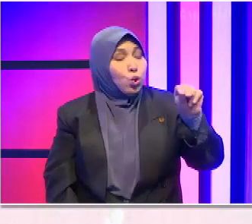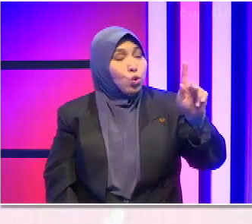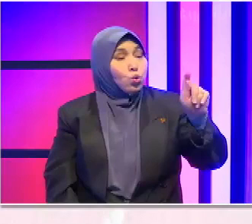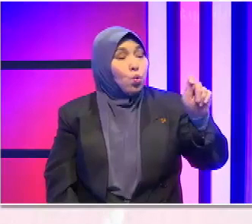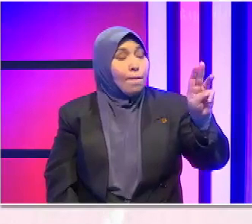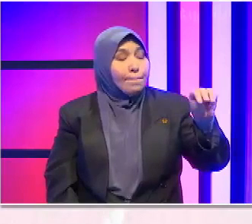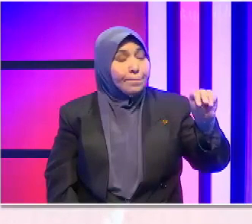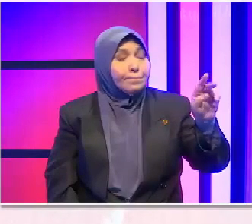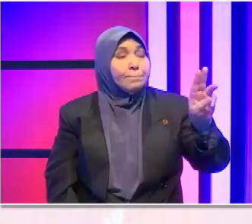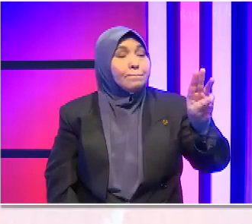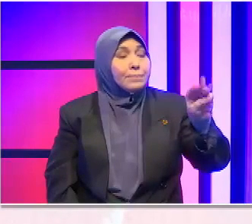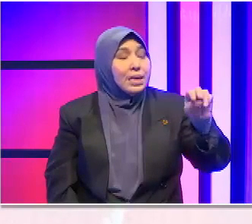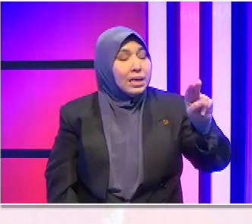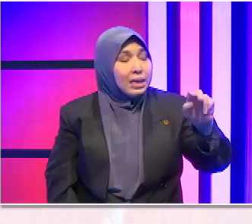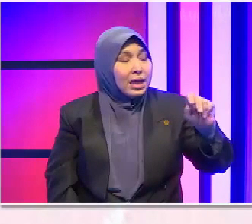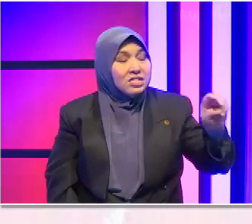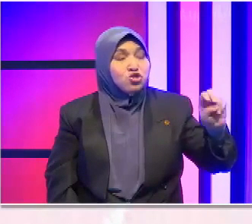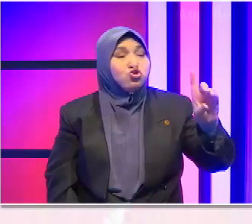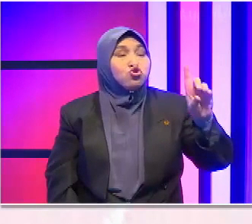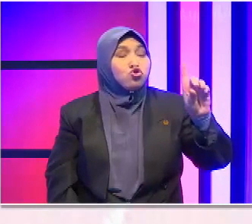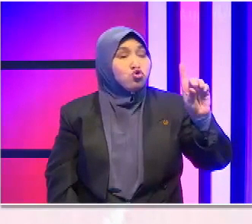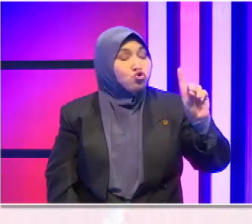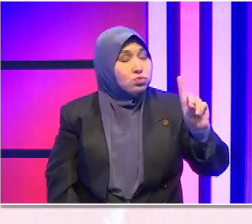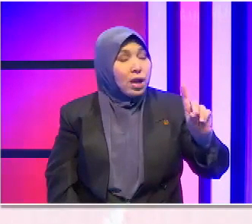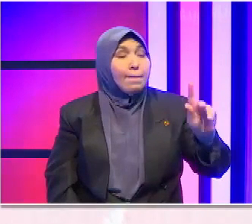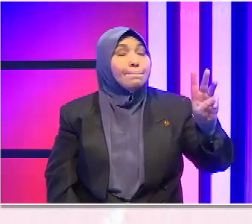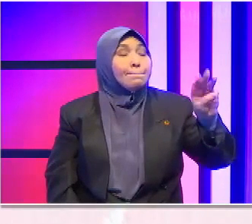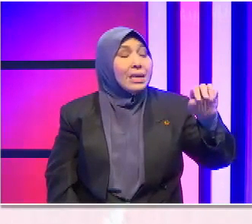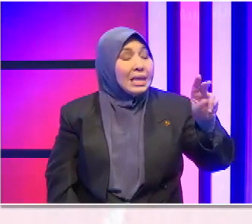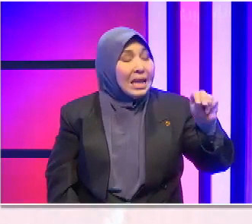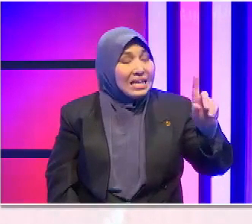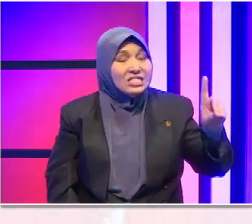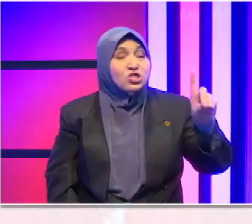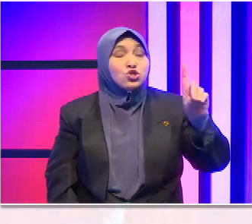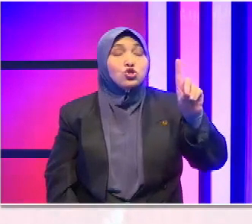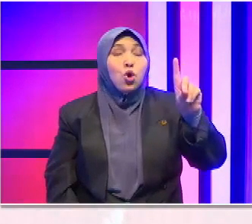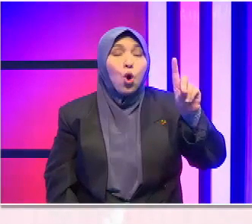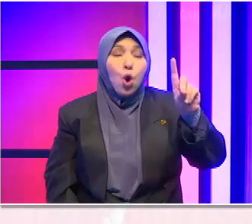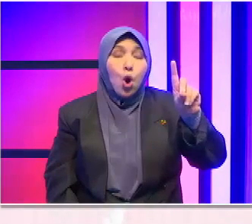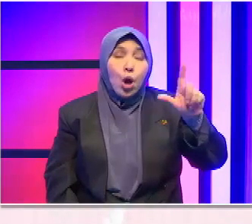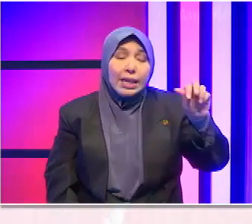kultum inallahha Lee Min amwaalihim